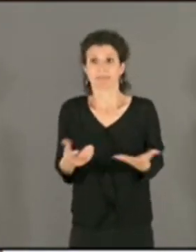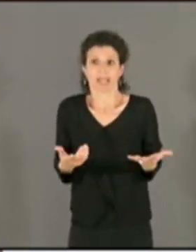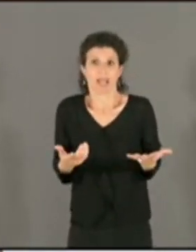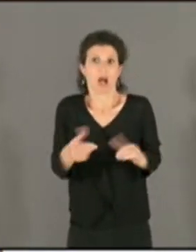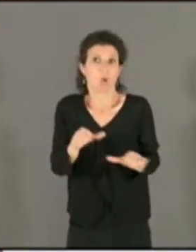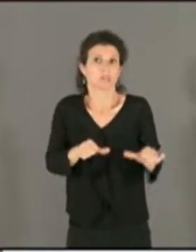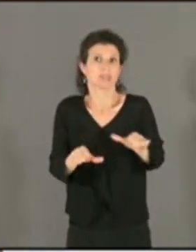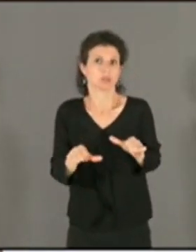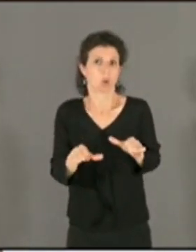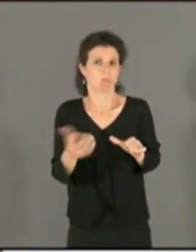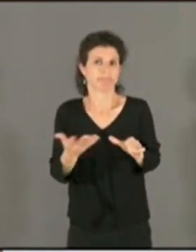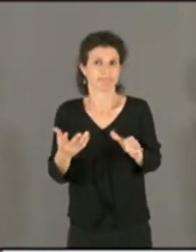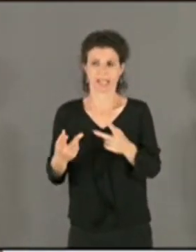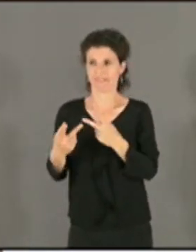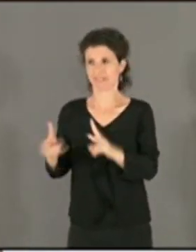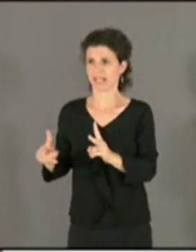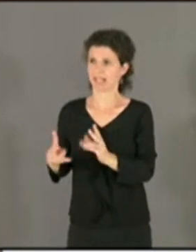fasse